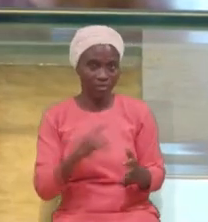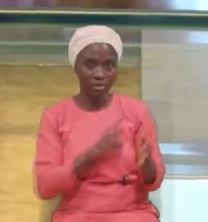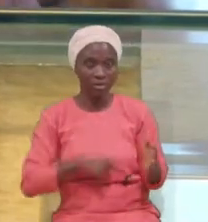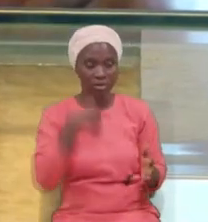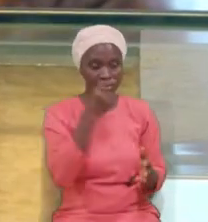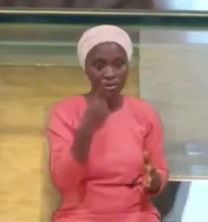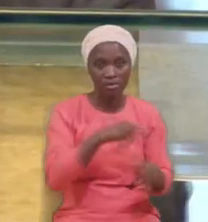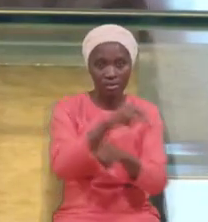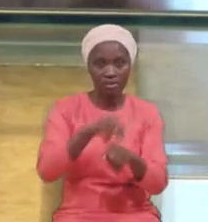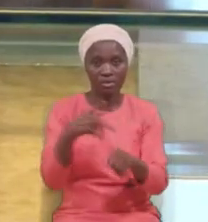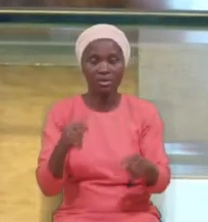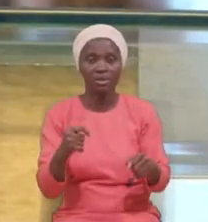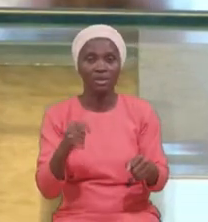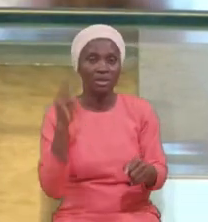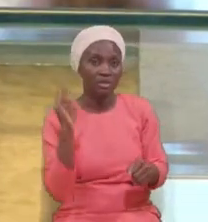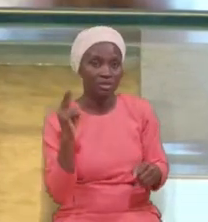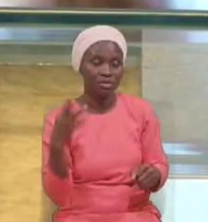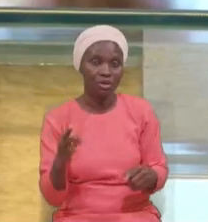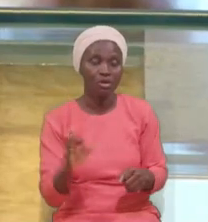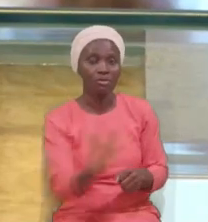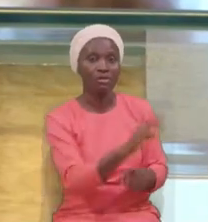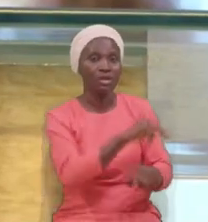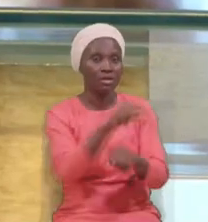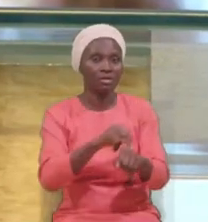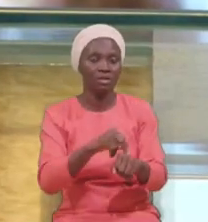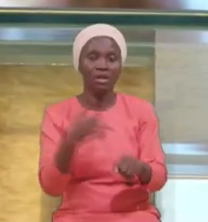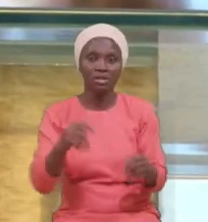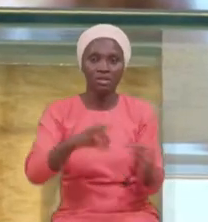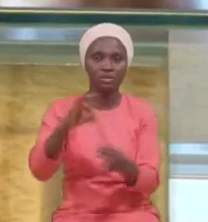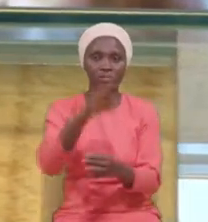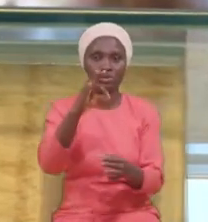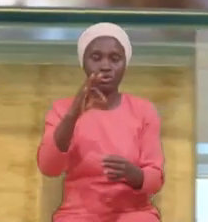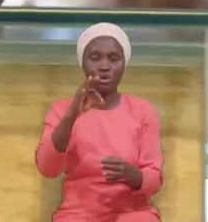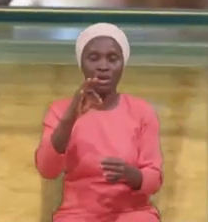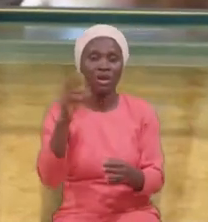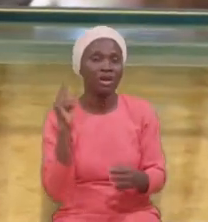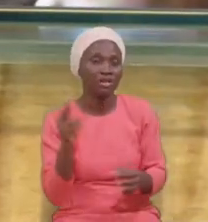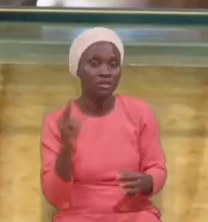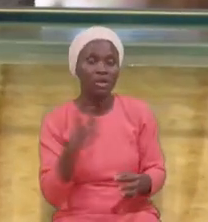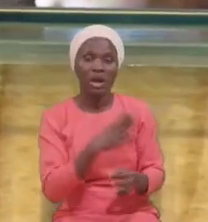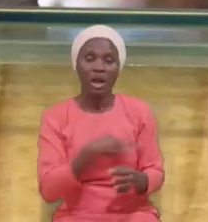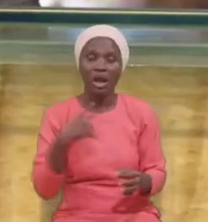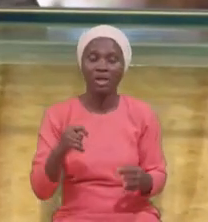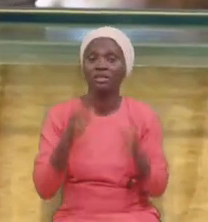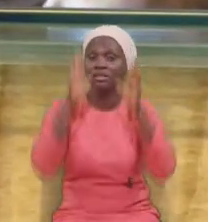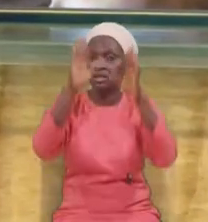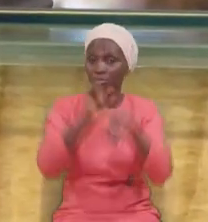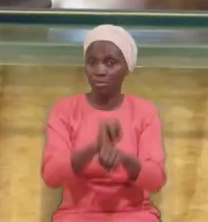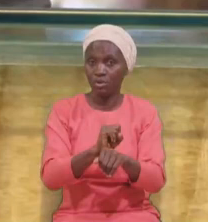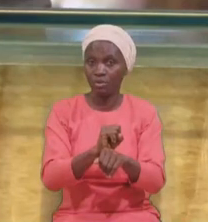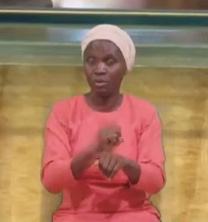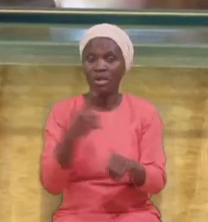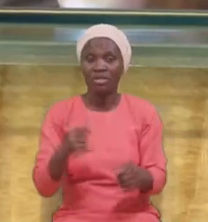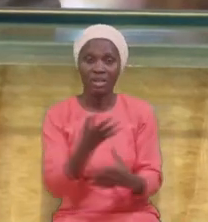leur nation, et l'histoire religieuse, l'histoire spirituelle,